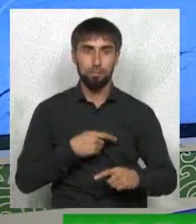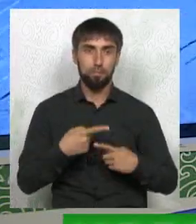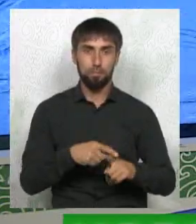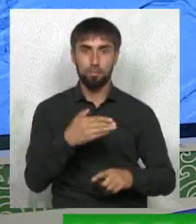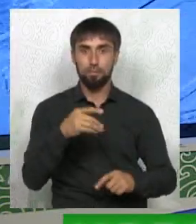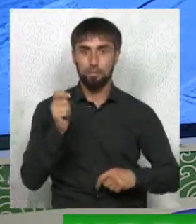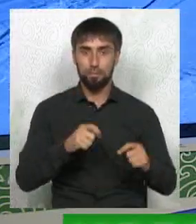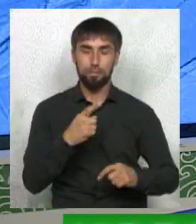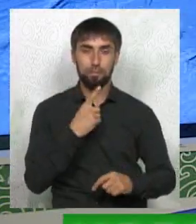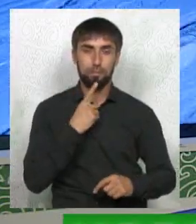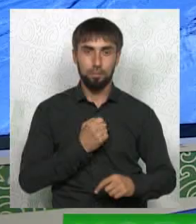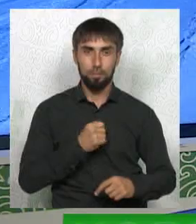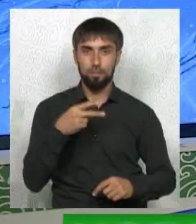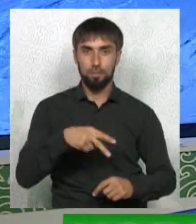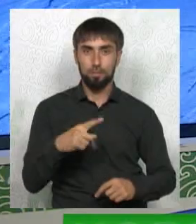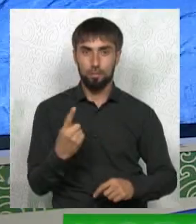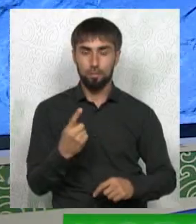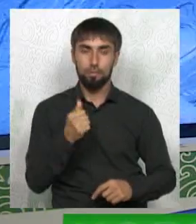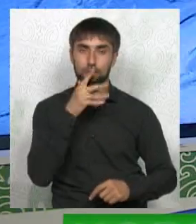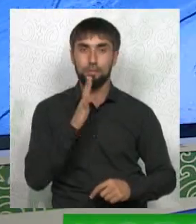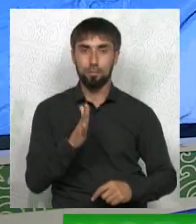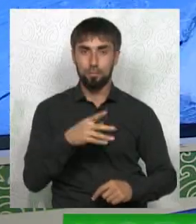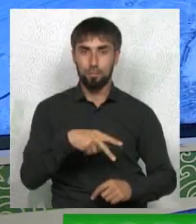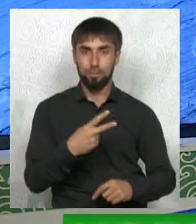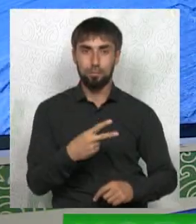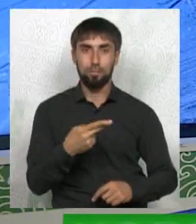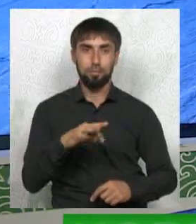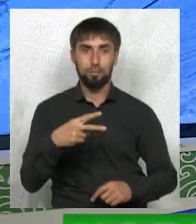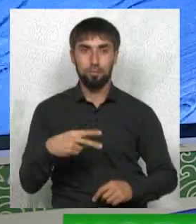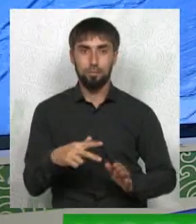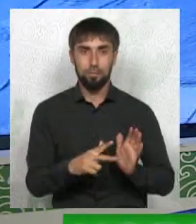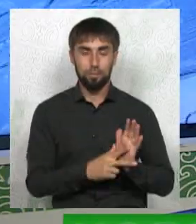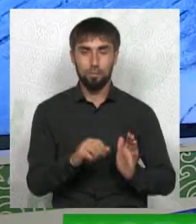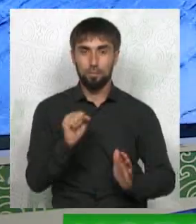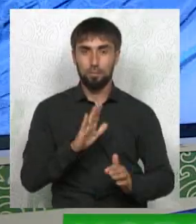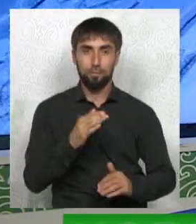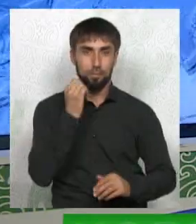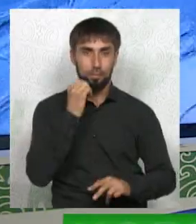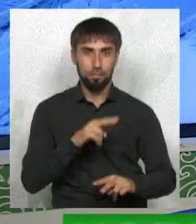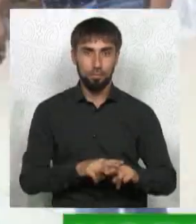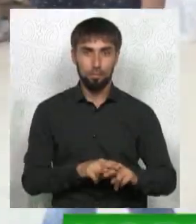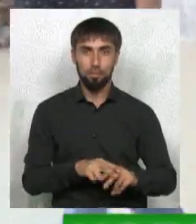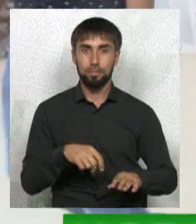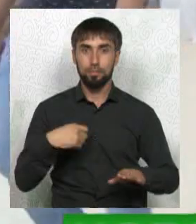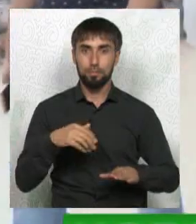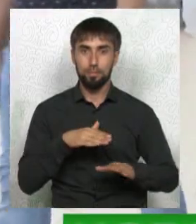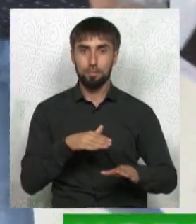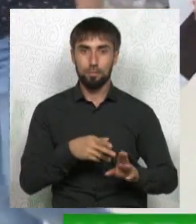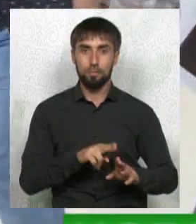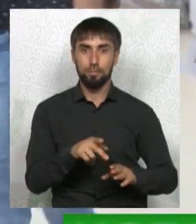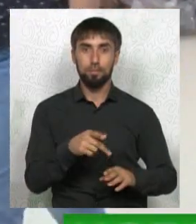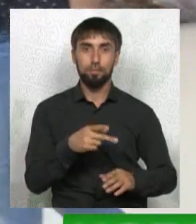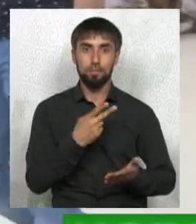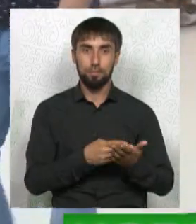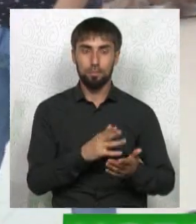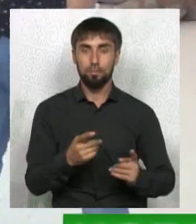форуме «Армия-2021», который состоится с 22 по 28 августа в Москве. Швейные объединения региона